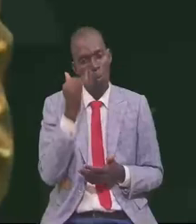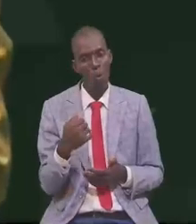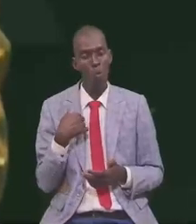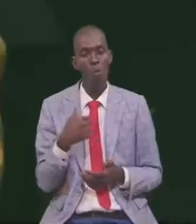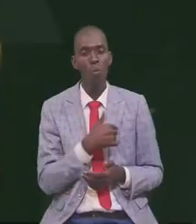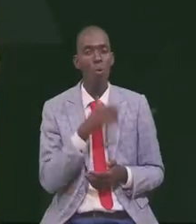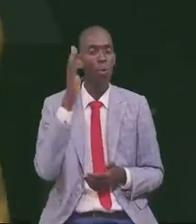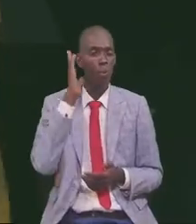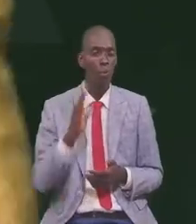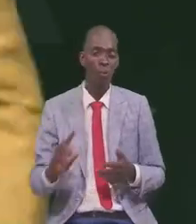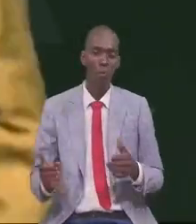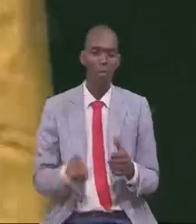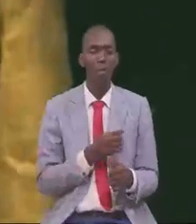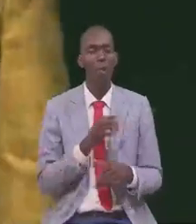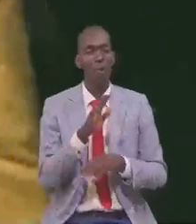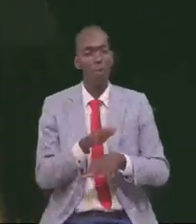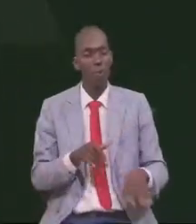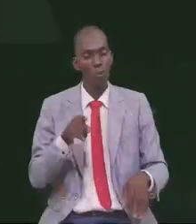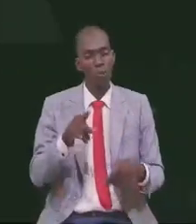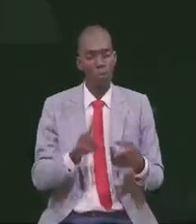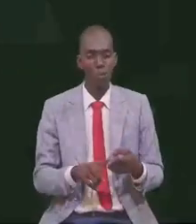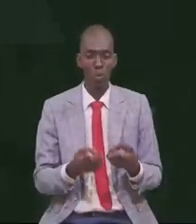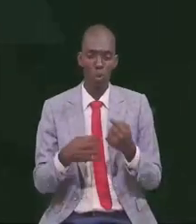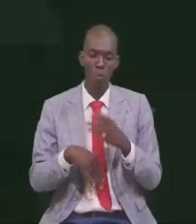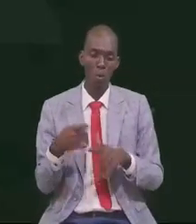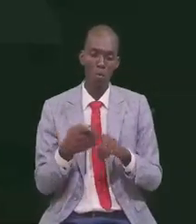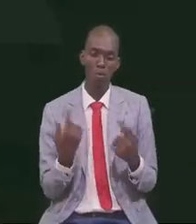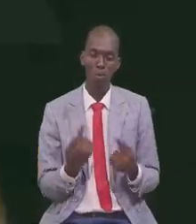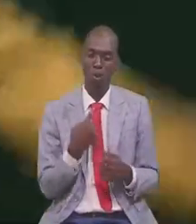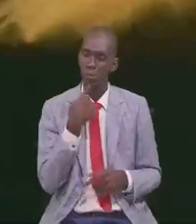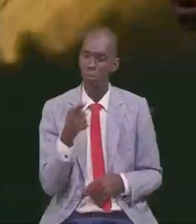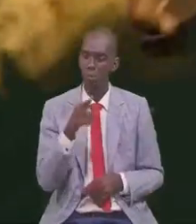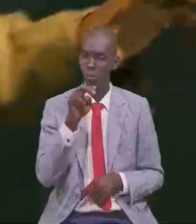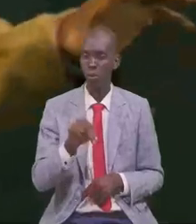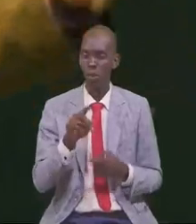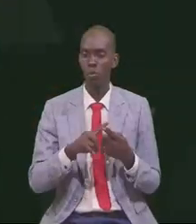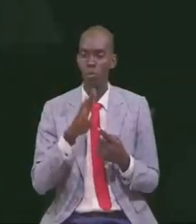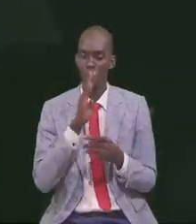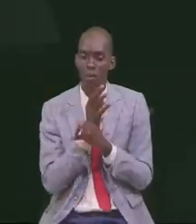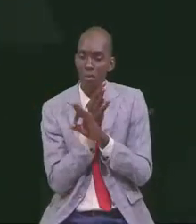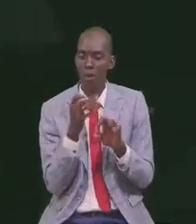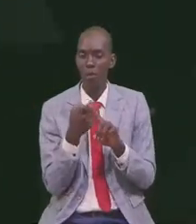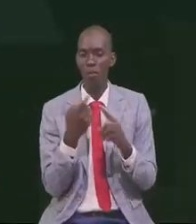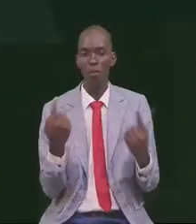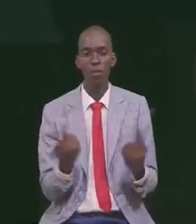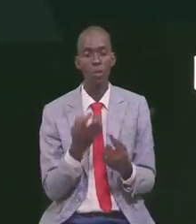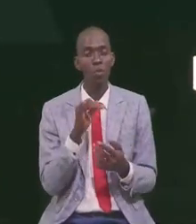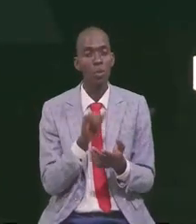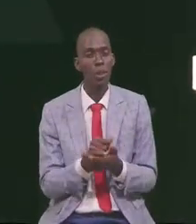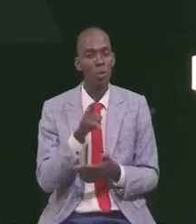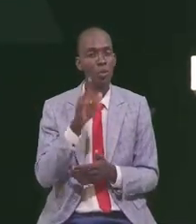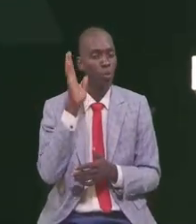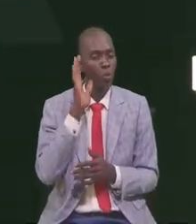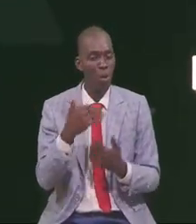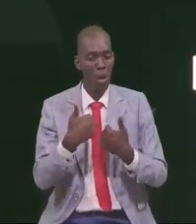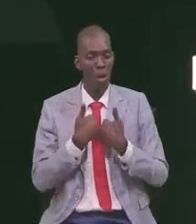lançons l'appel et nous disons, si tu dois te libérer du péché, afin que tu aies ton nom écrit dans le